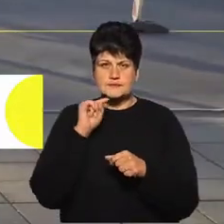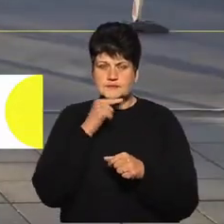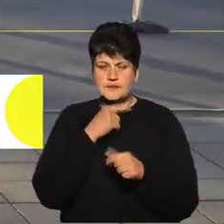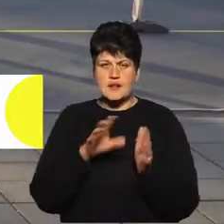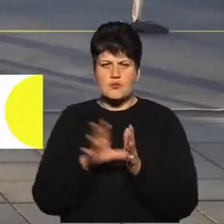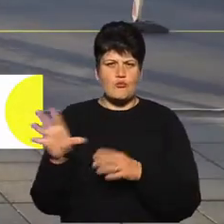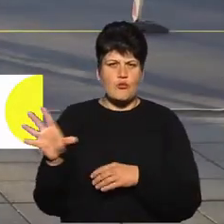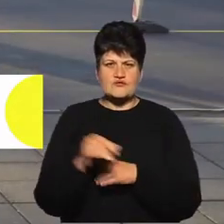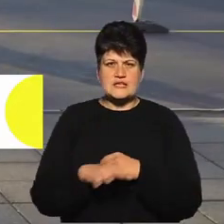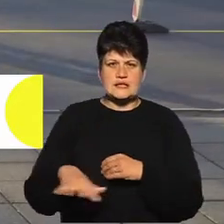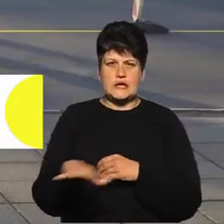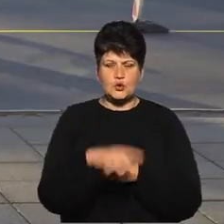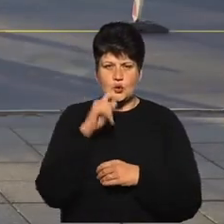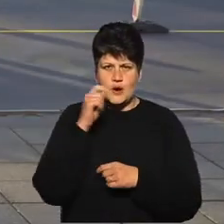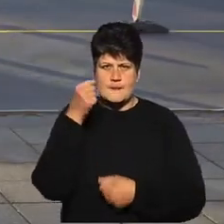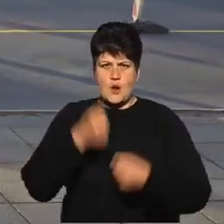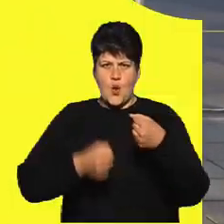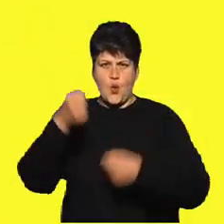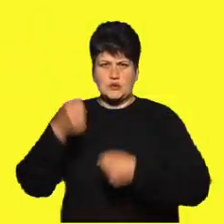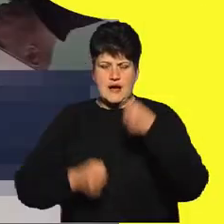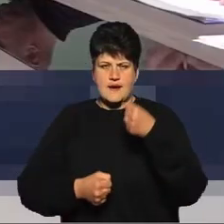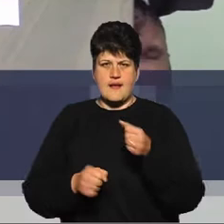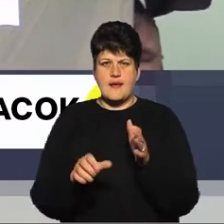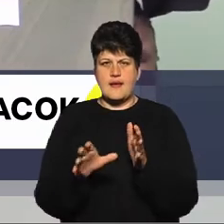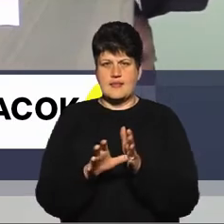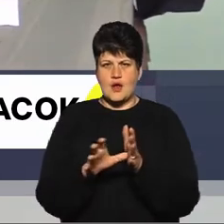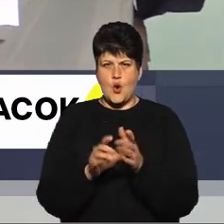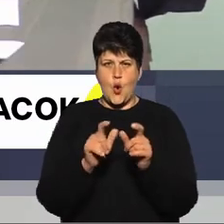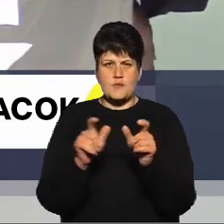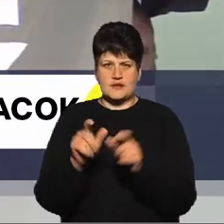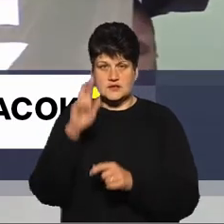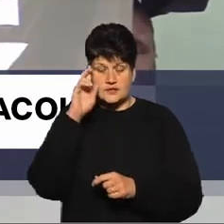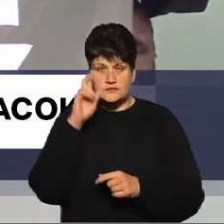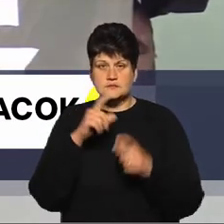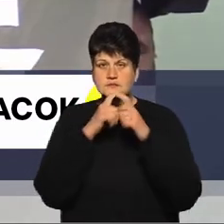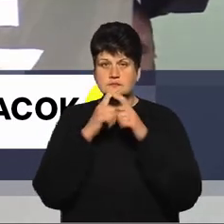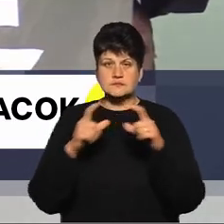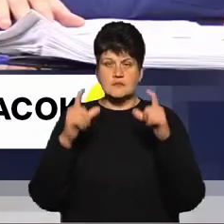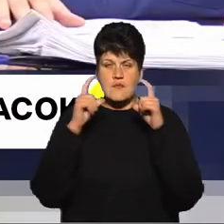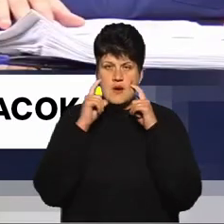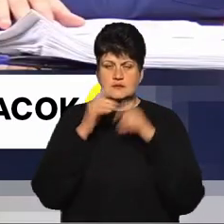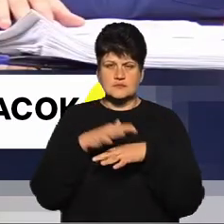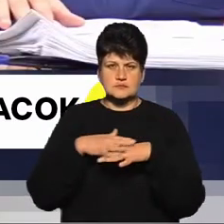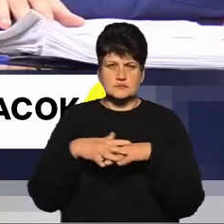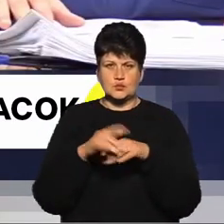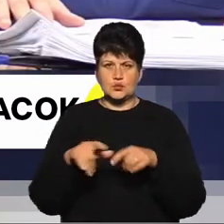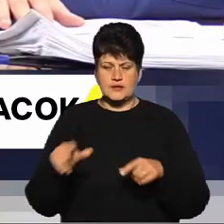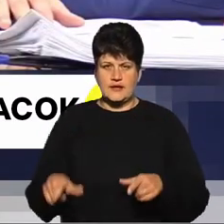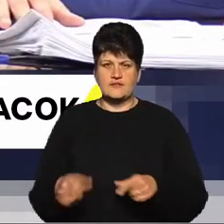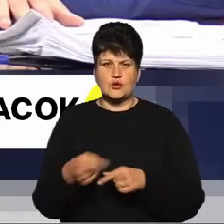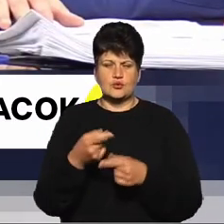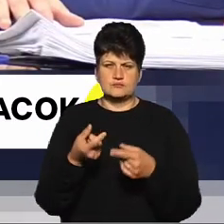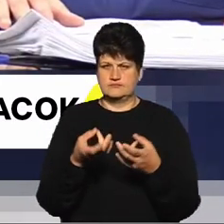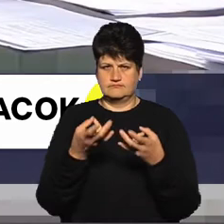через масові удари по енергооб'єктах держави. Носити маски у місцях масового скупчення людей у Тернополі більше